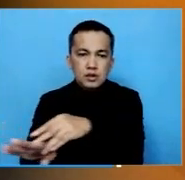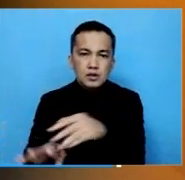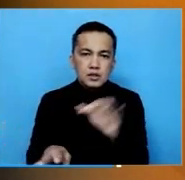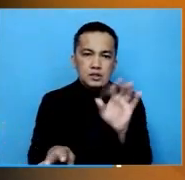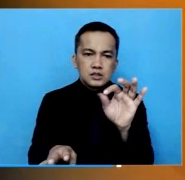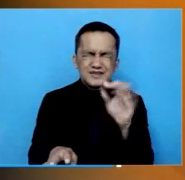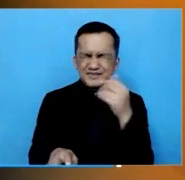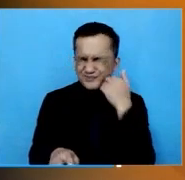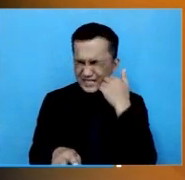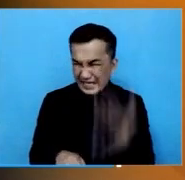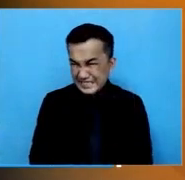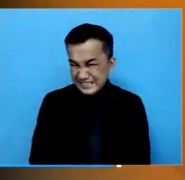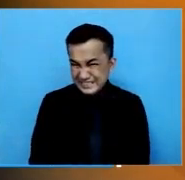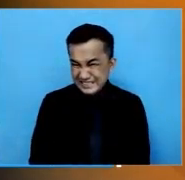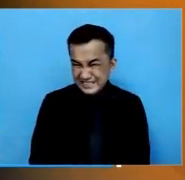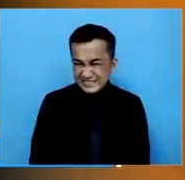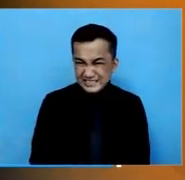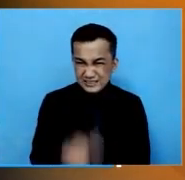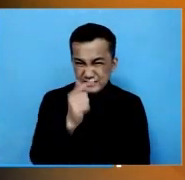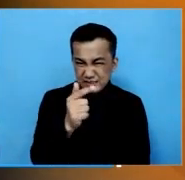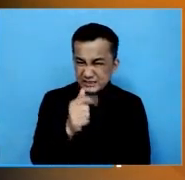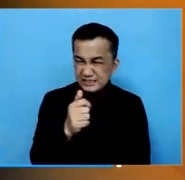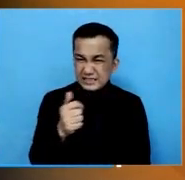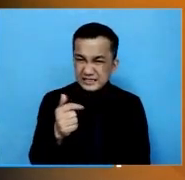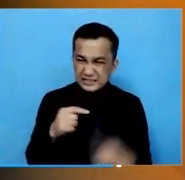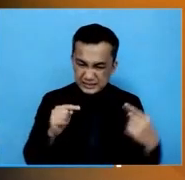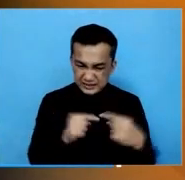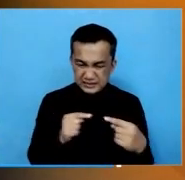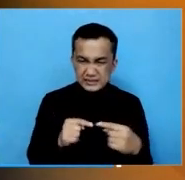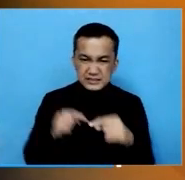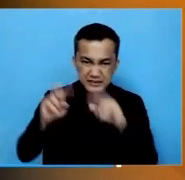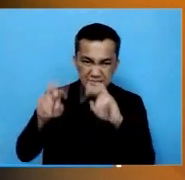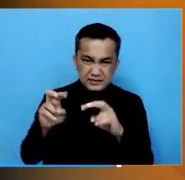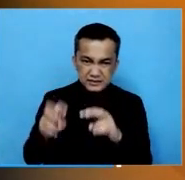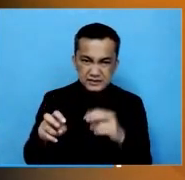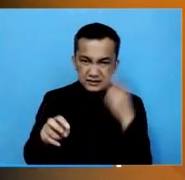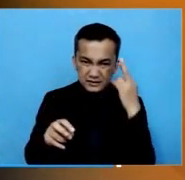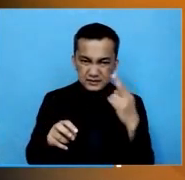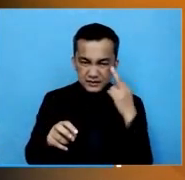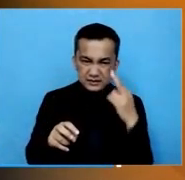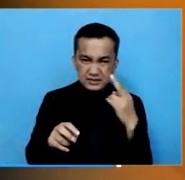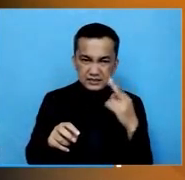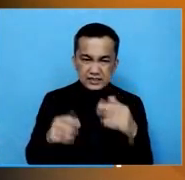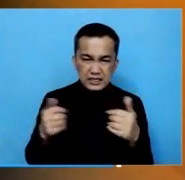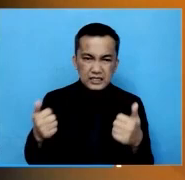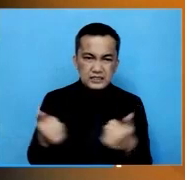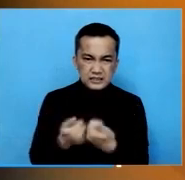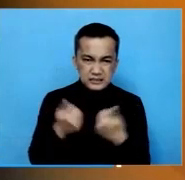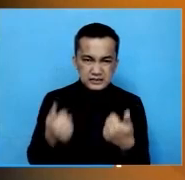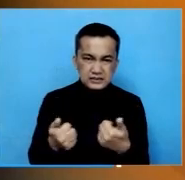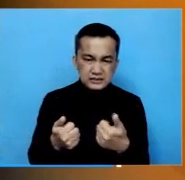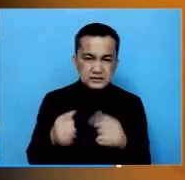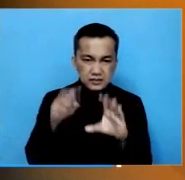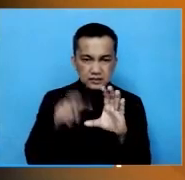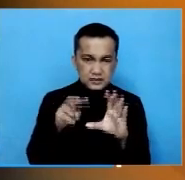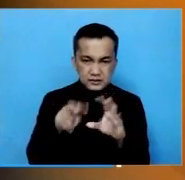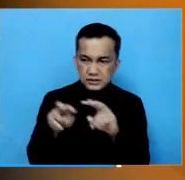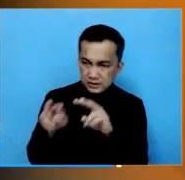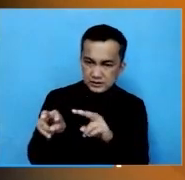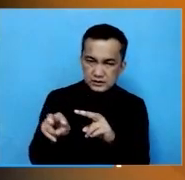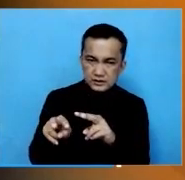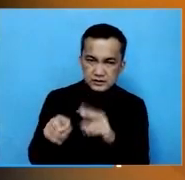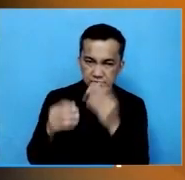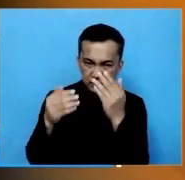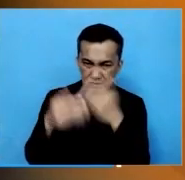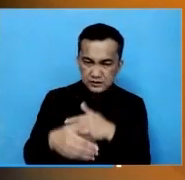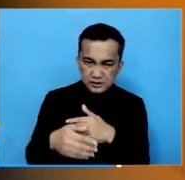disgrasya, 20 iba pa ang sugatan. Iniimbestigahan pa ang sanhi ng disgrasya, pero sa video, kitang may kadiliman